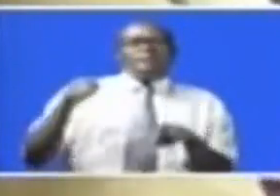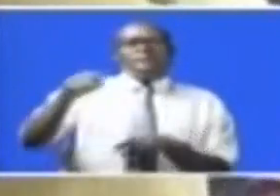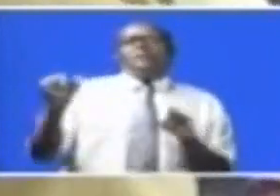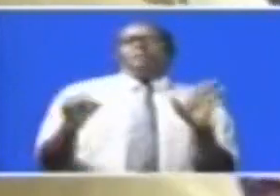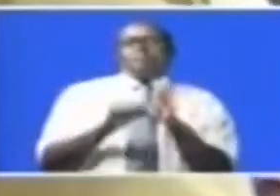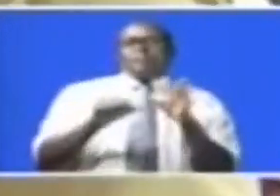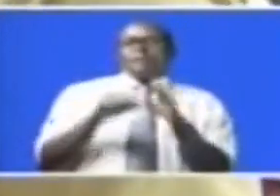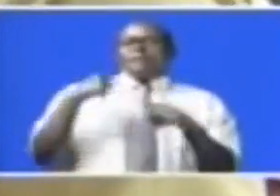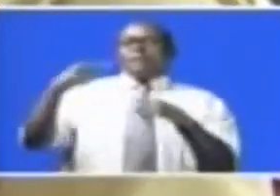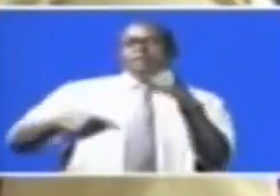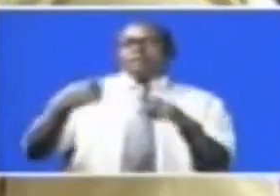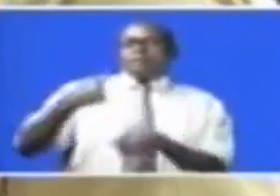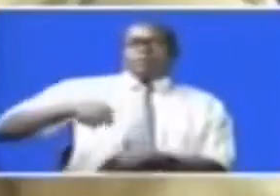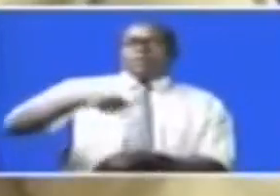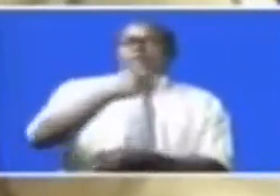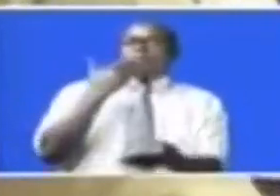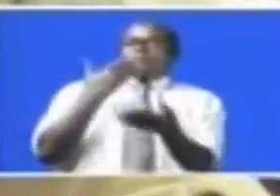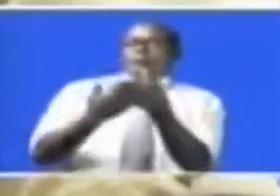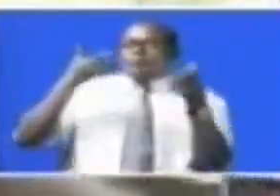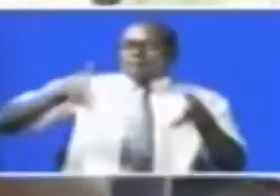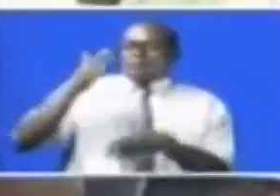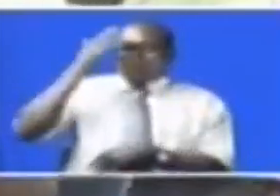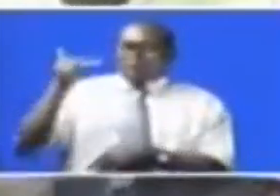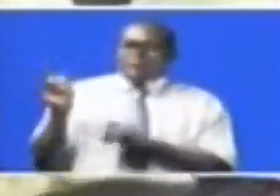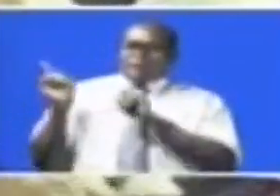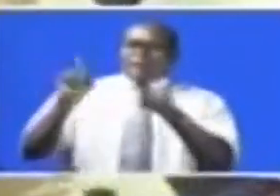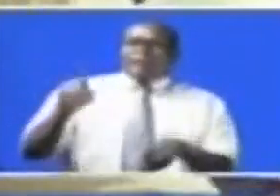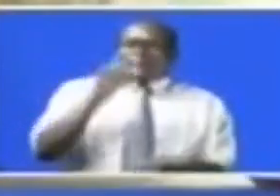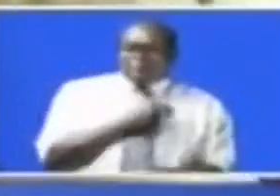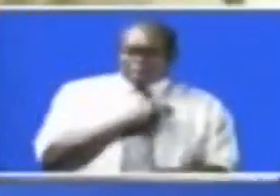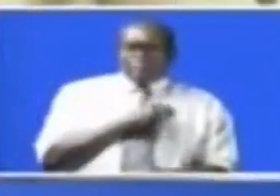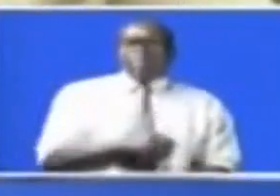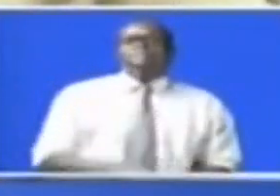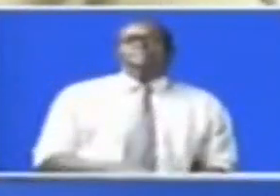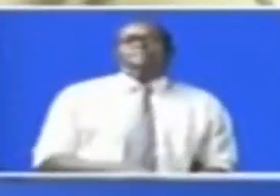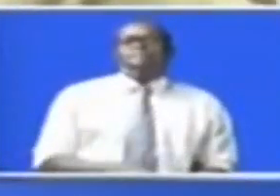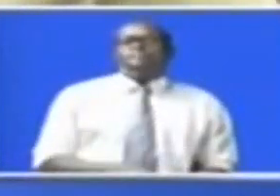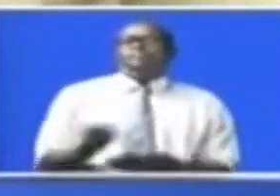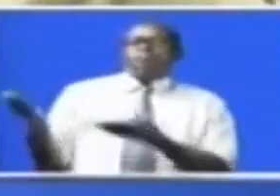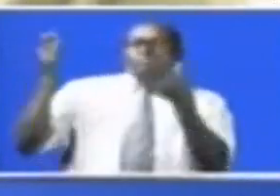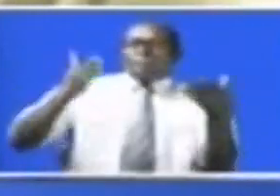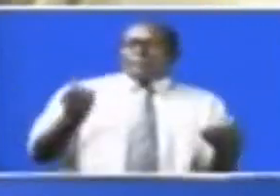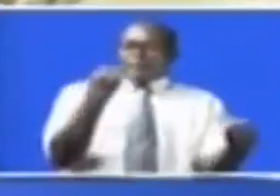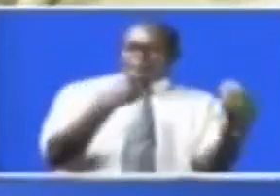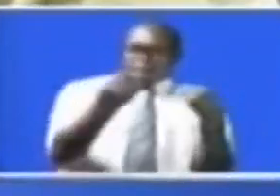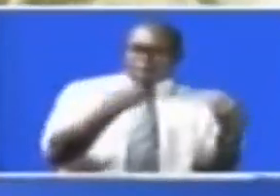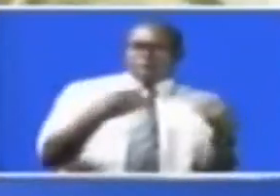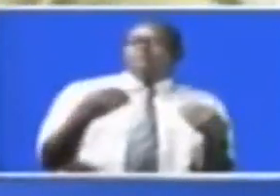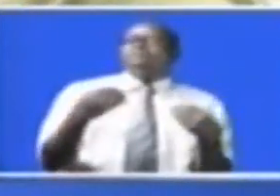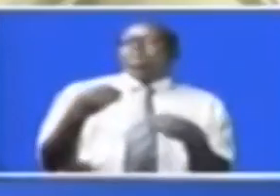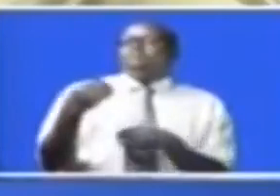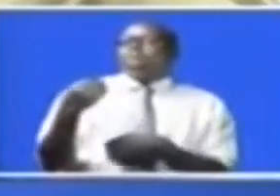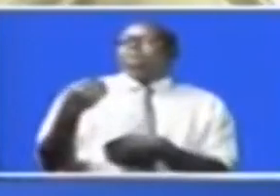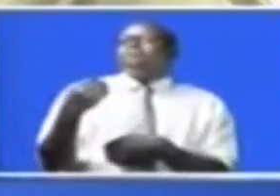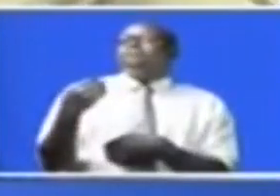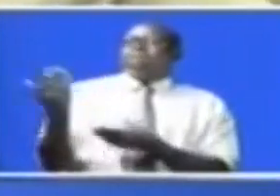problem is there. So tunashukuru leo umekuja na chakula, na pia Sunday